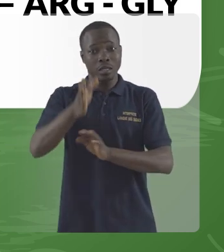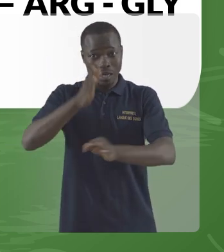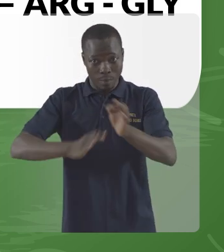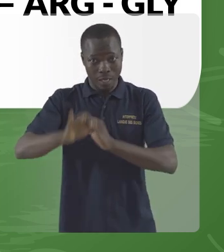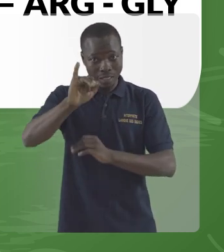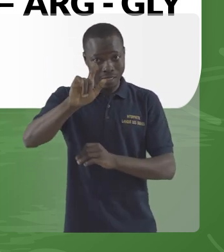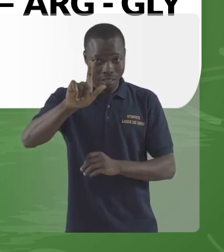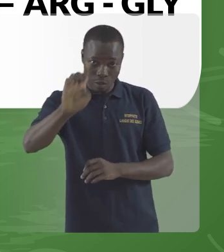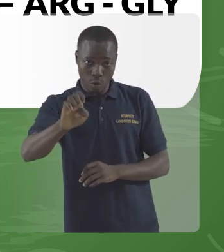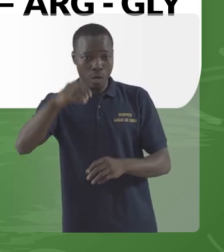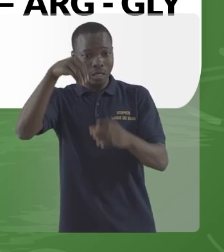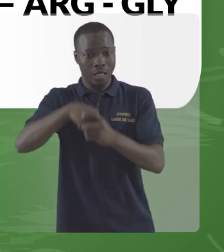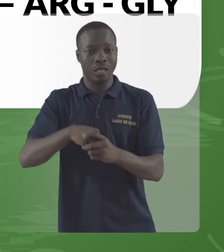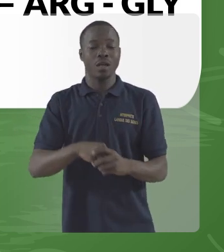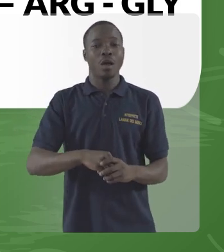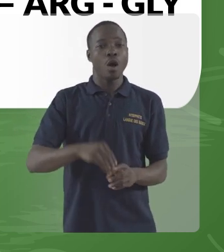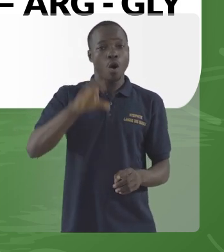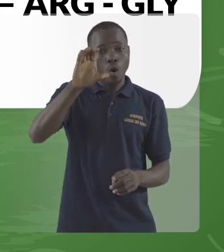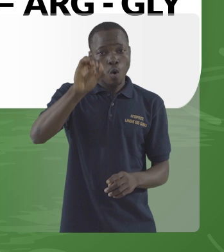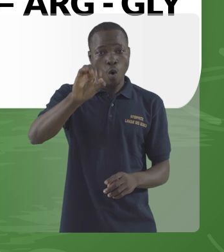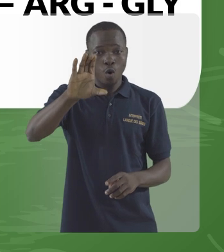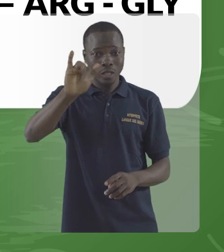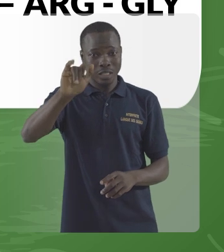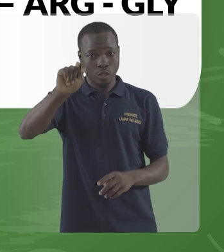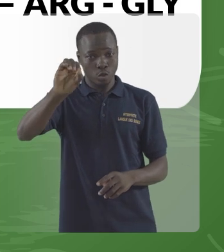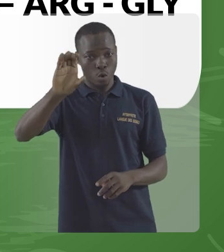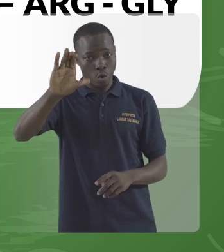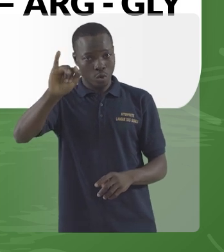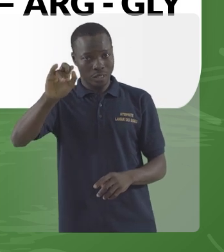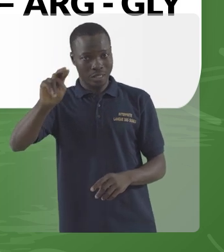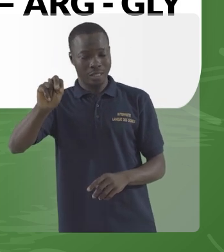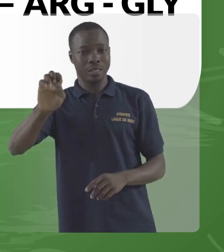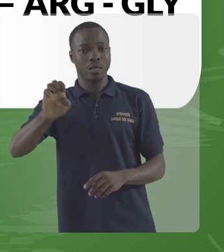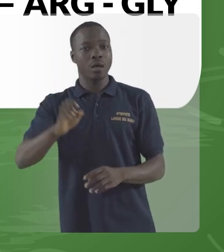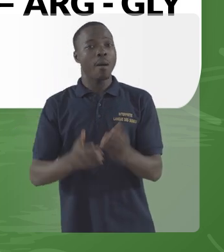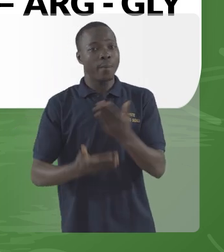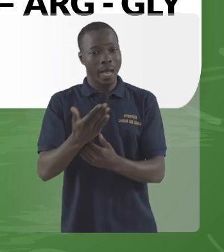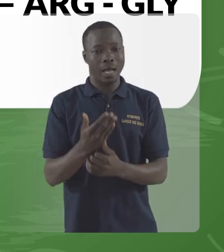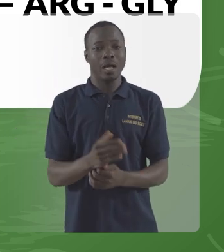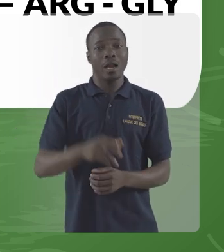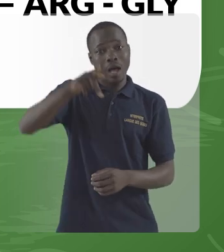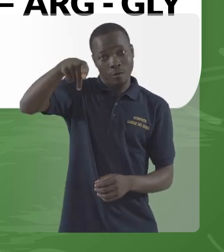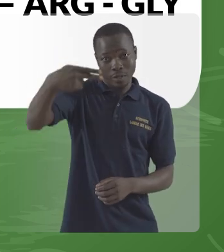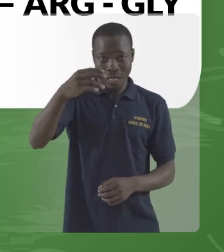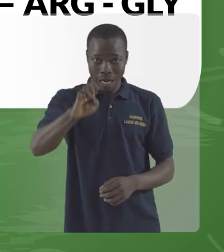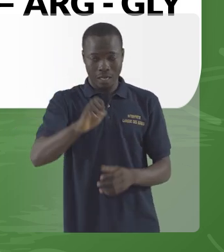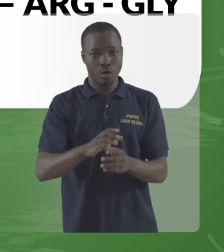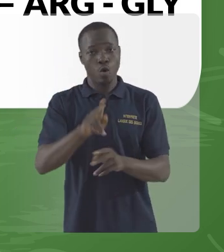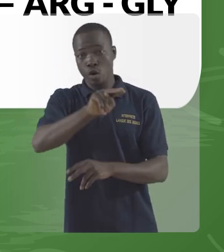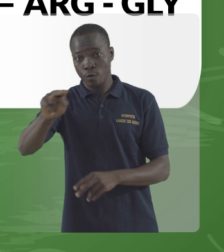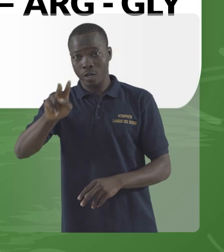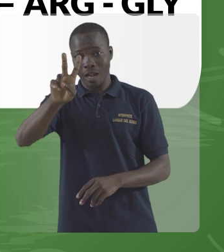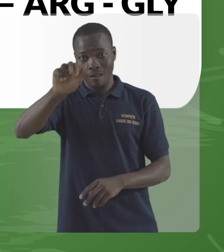l'isoleucine dans l'ocytocine par la phénylalanine au niveau de la